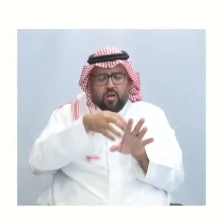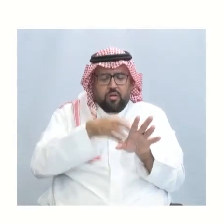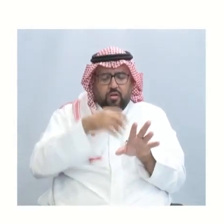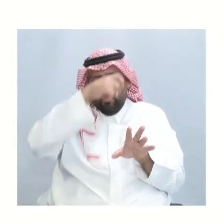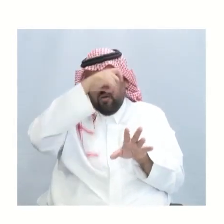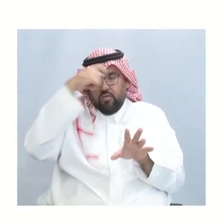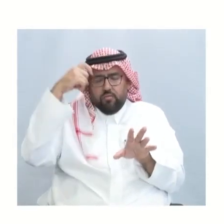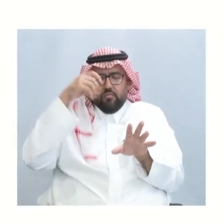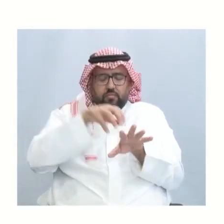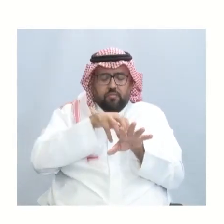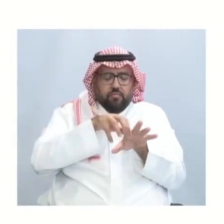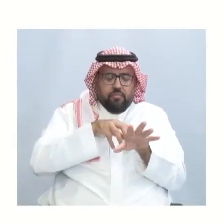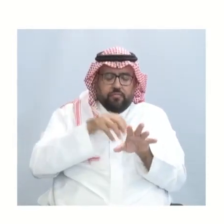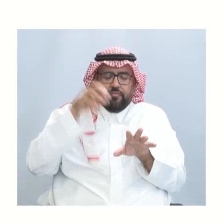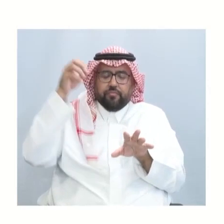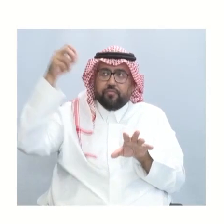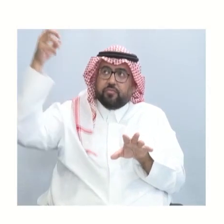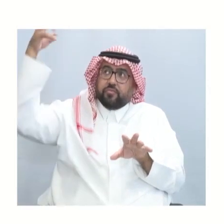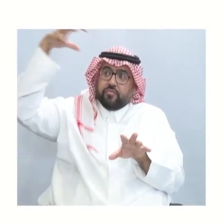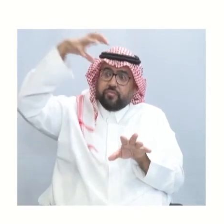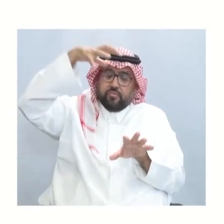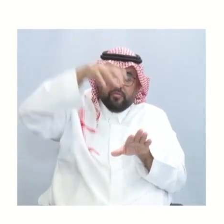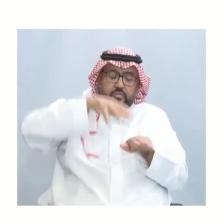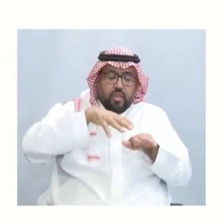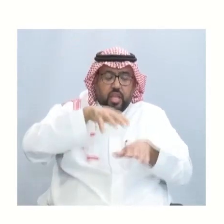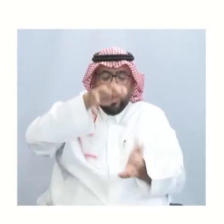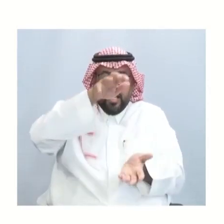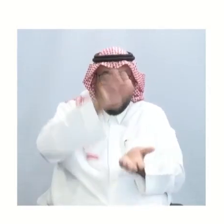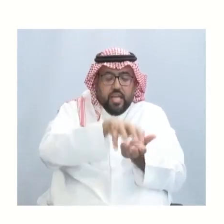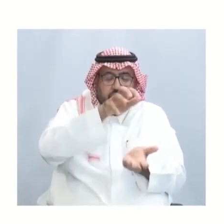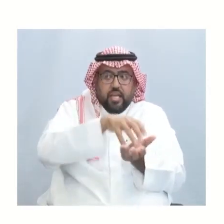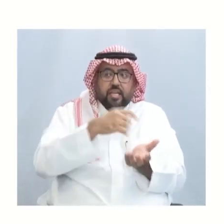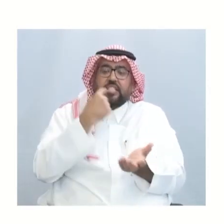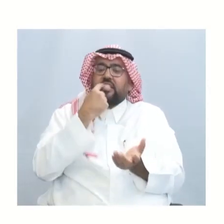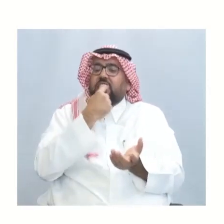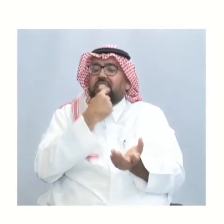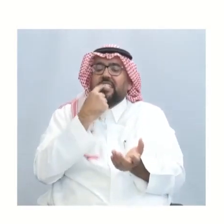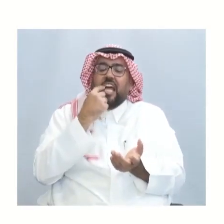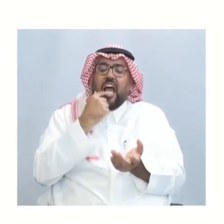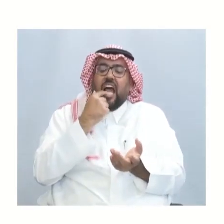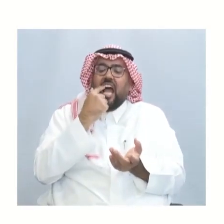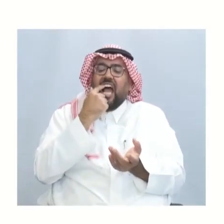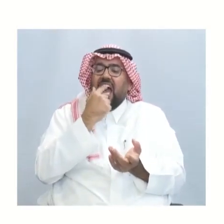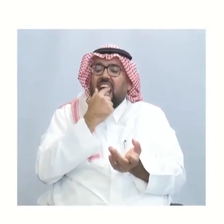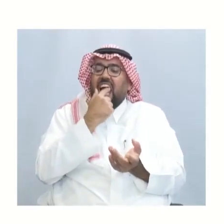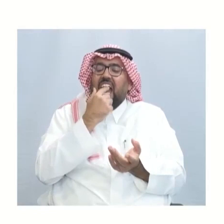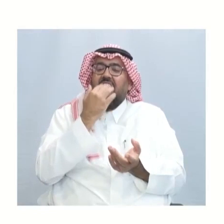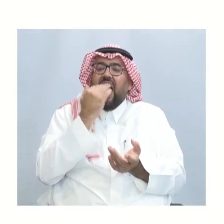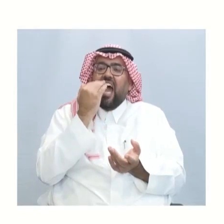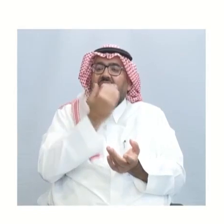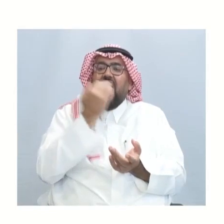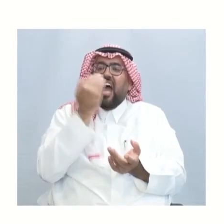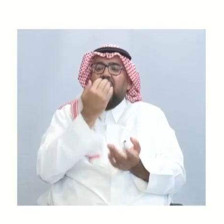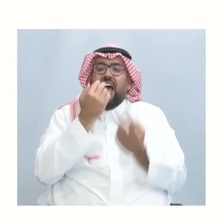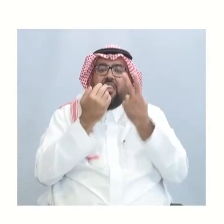تغطيها الحراشف التي تحميها ايضا من اشعه الشمس صفان من الاسنان في الفك العلوي لها صفين من الاسنان في